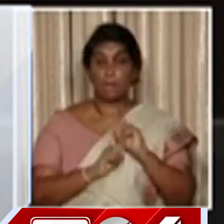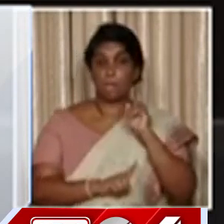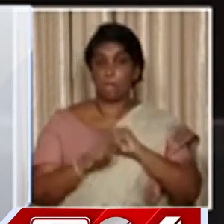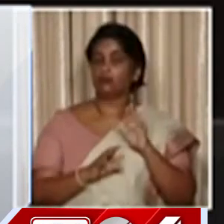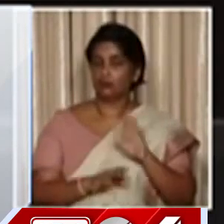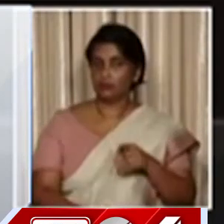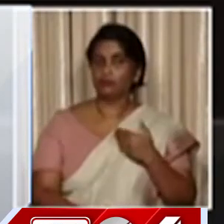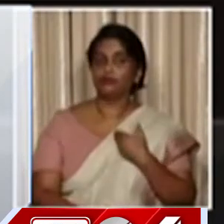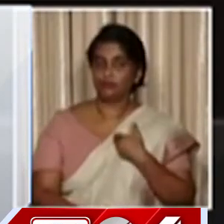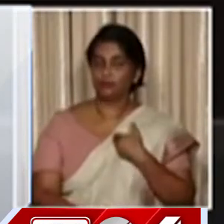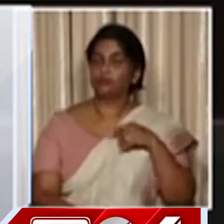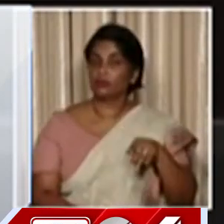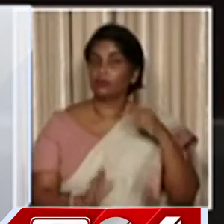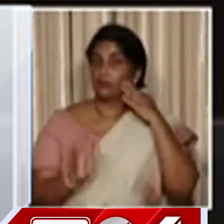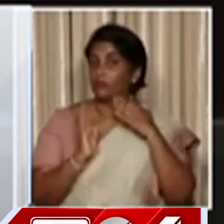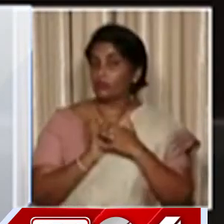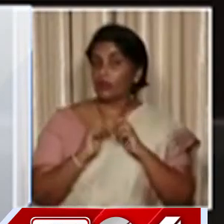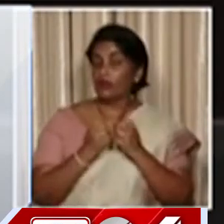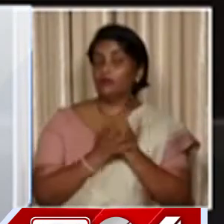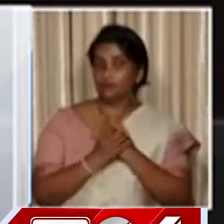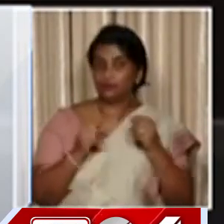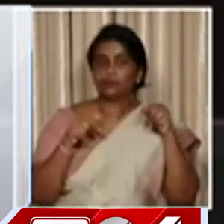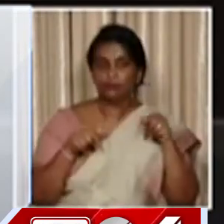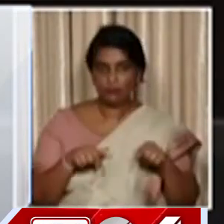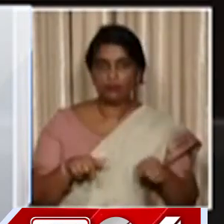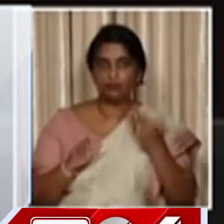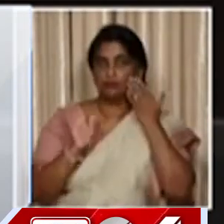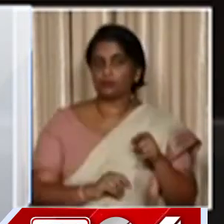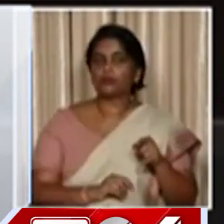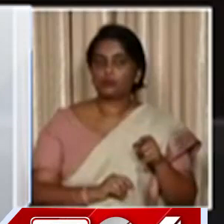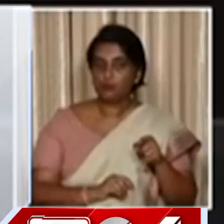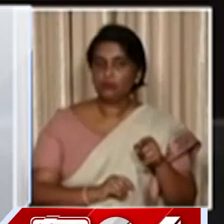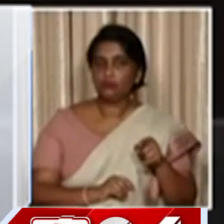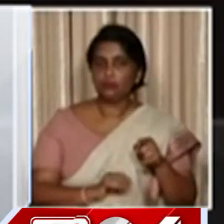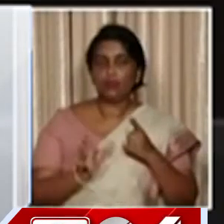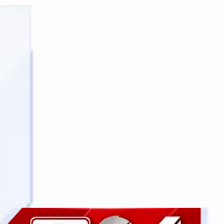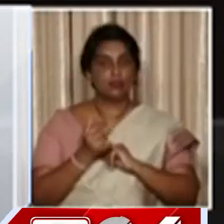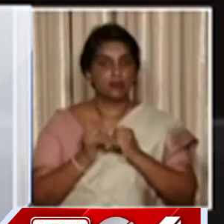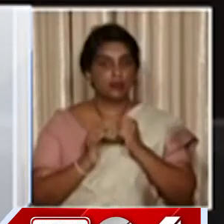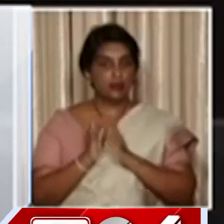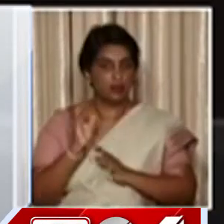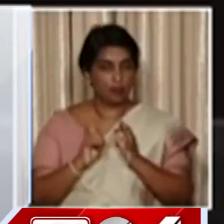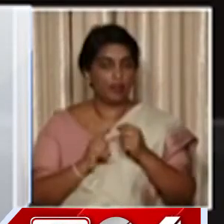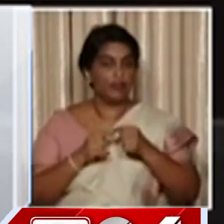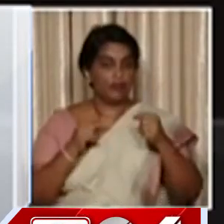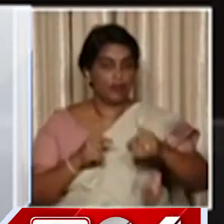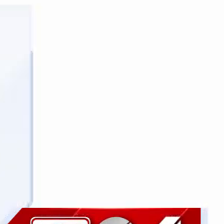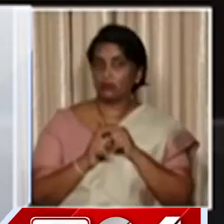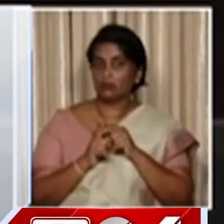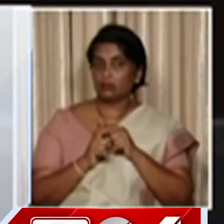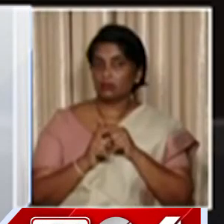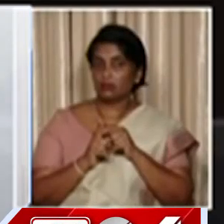ආණ්ඩුවක් හැටියට අපි මේ සඳහා විසඳුමක් දැනටමත් අපි ඉදිරිපත් කරලා තියෙනවා අලි සබ්රි මැතිතුමා විපක්ෂ නායකතුමාට